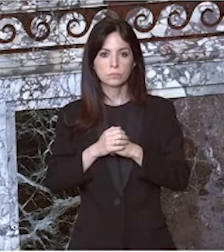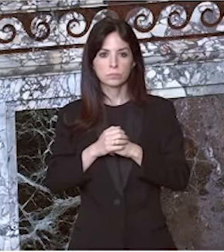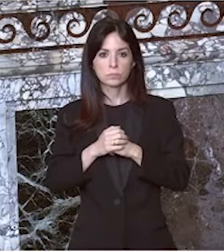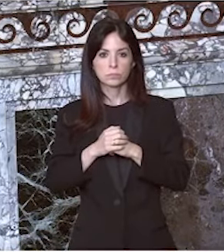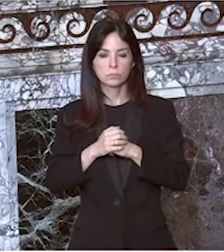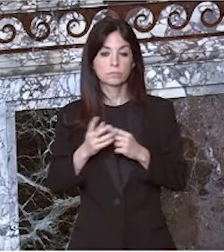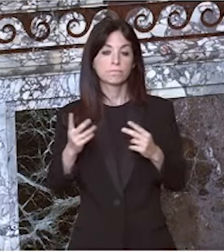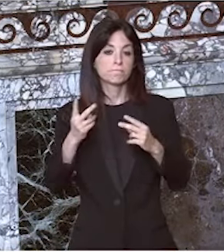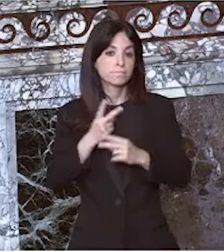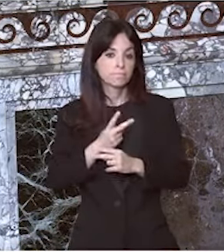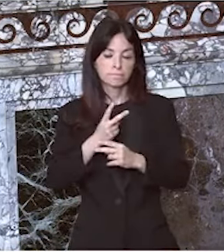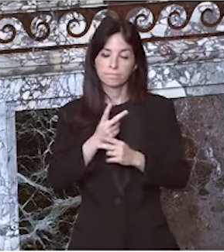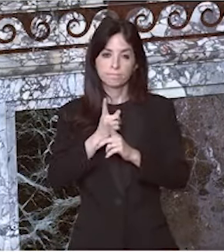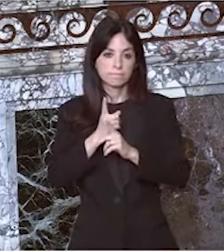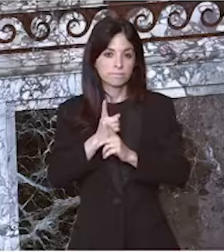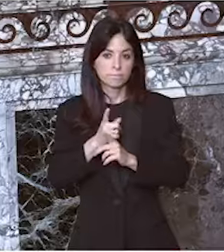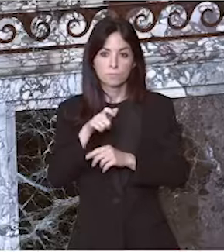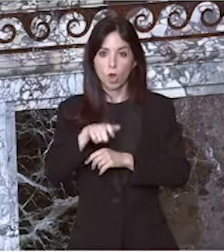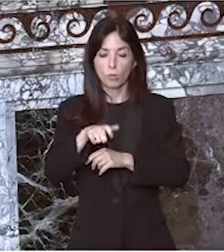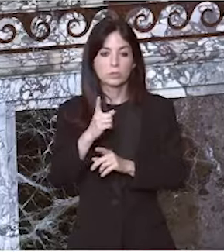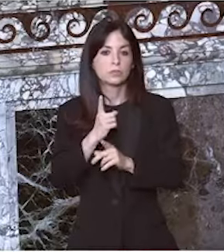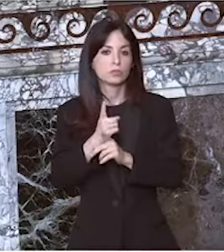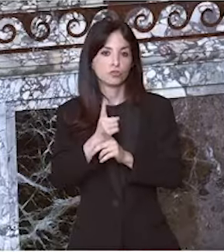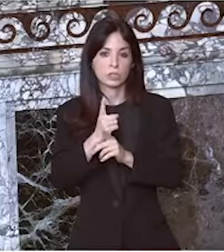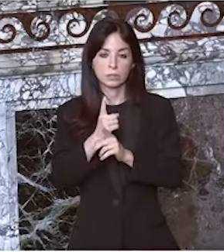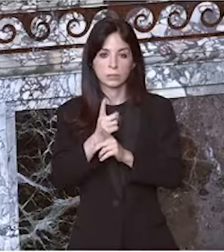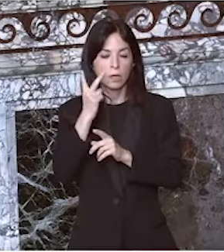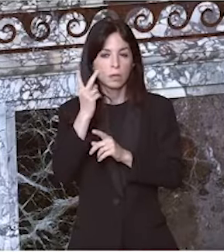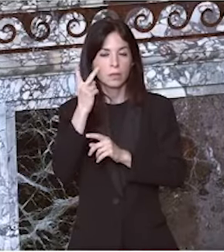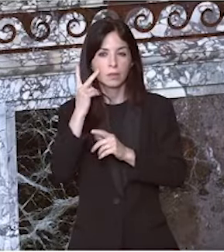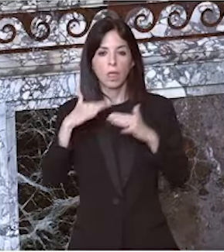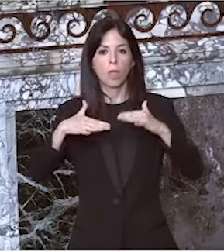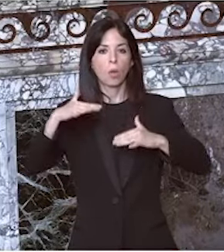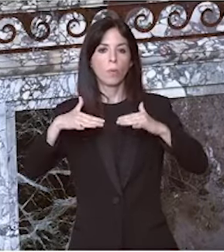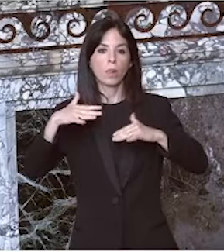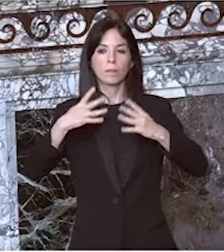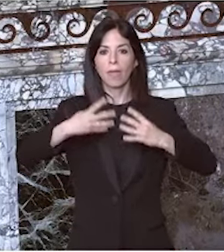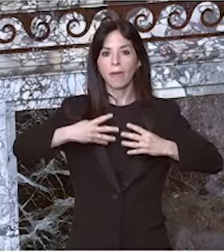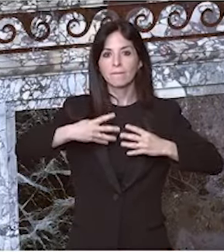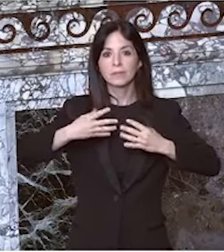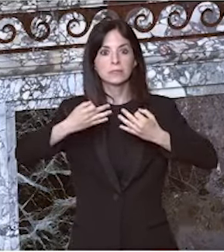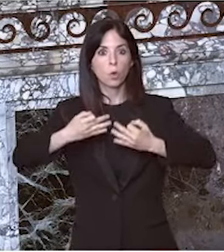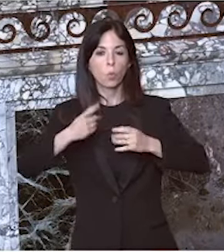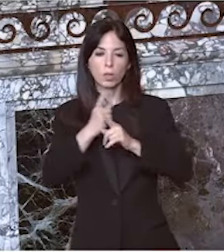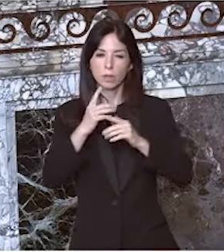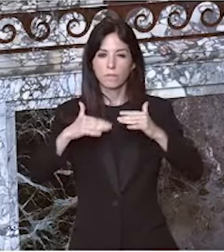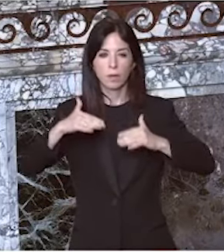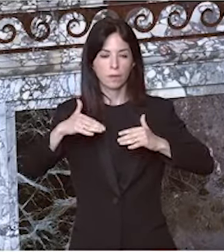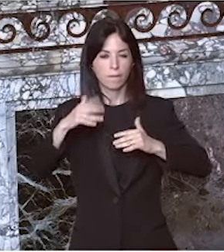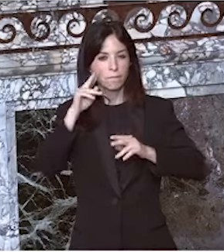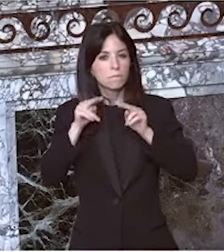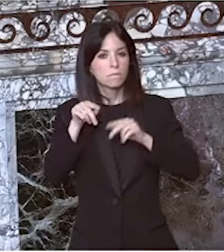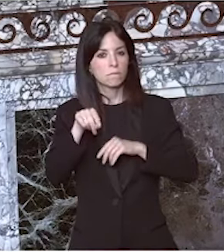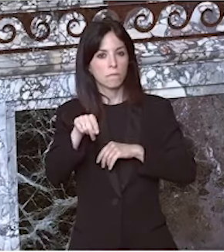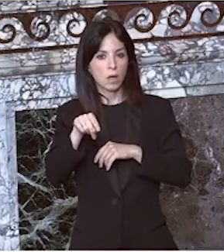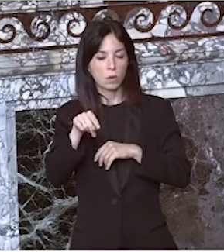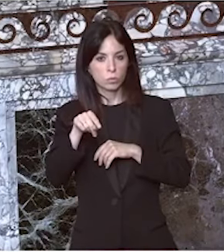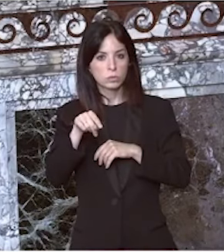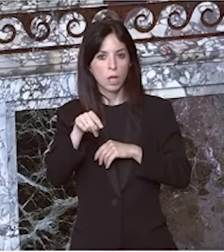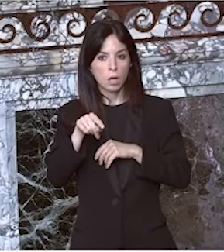Non si può ormai prescindere dalla necessità di riconsiderare l'equilibrio tra efficienza e sicurezza. Al tempo